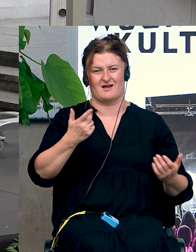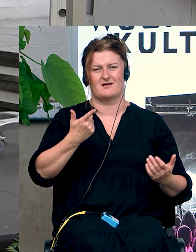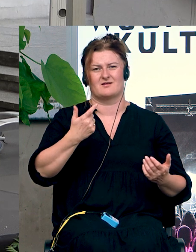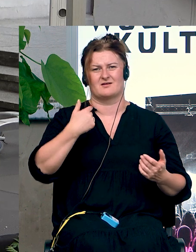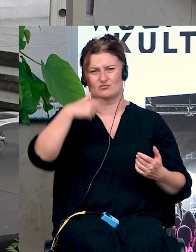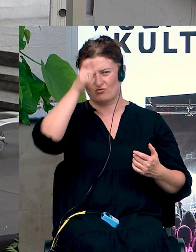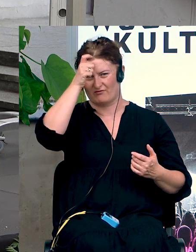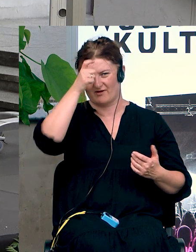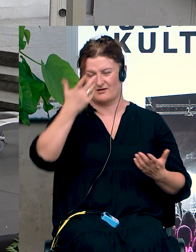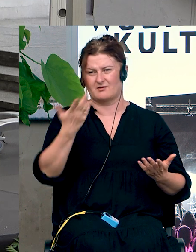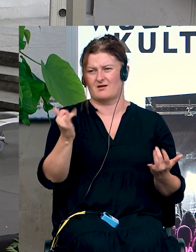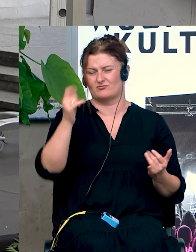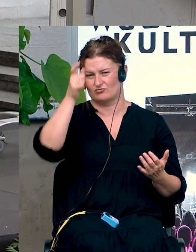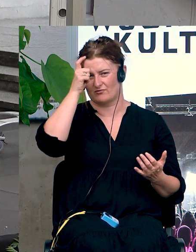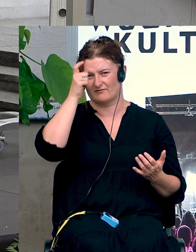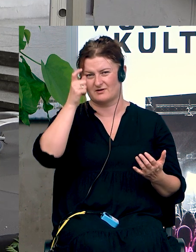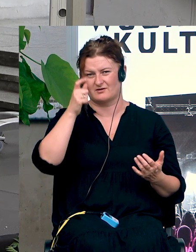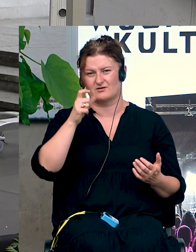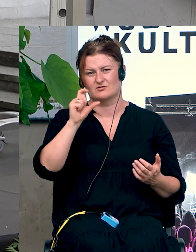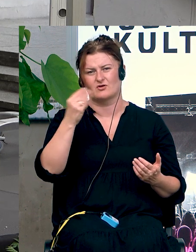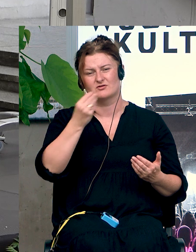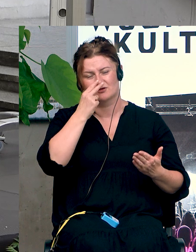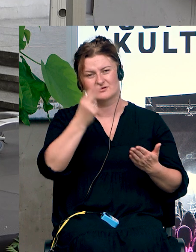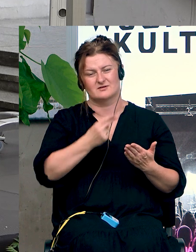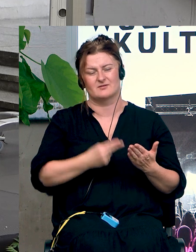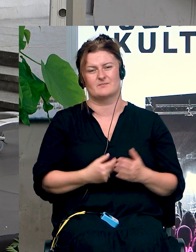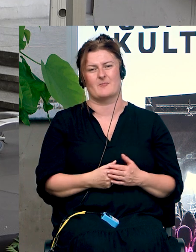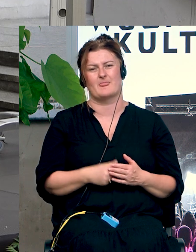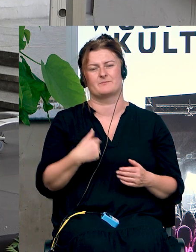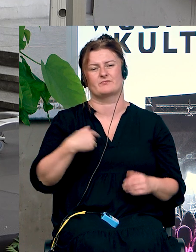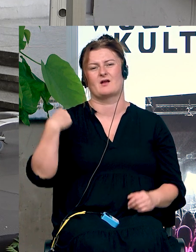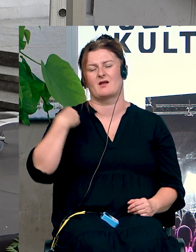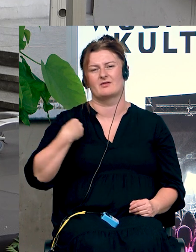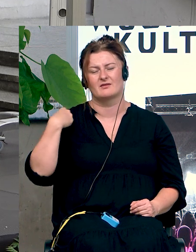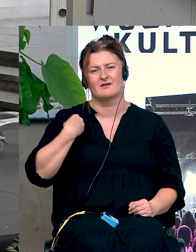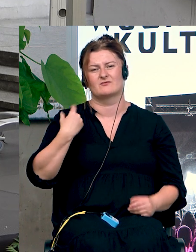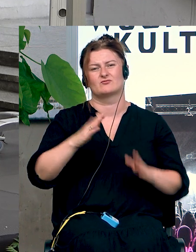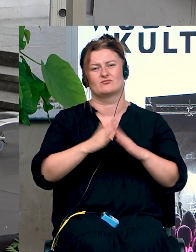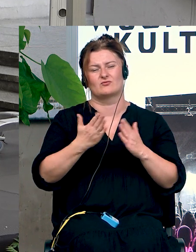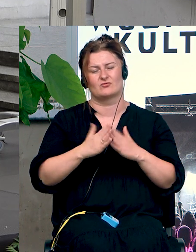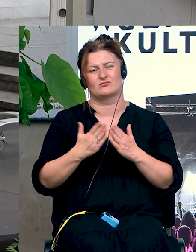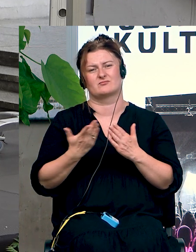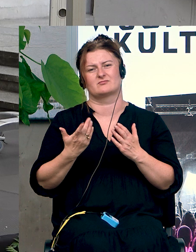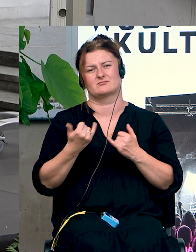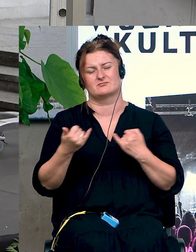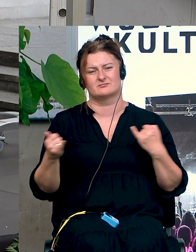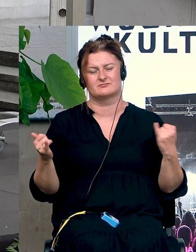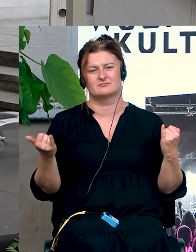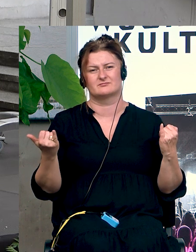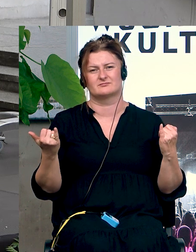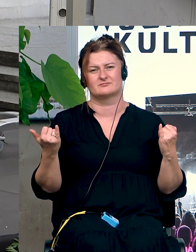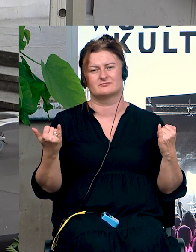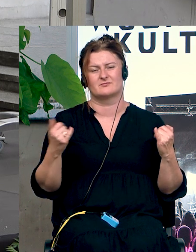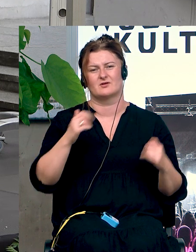Але що ми ще з нею читаємо? Ми читаємо класику британську, ми читаємо «Мілна Вінні-Пуха», ми читаємо «Беатрікс Поттер» про Пітера